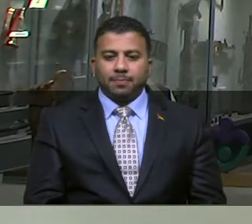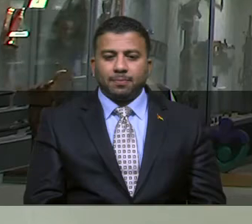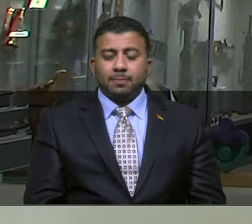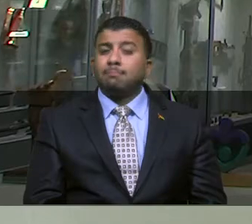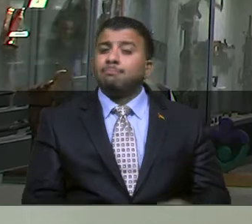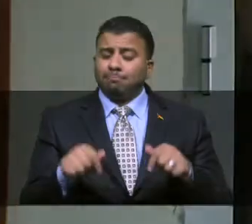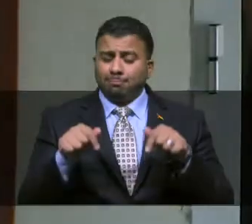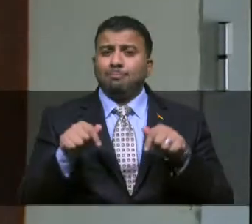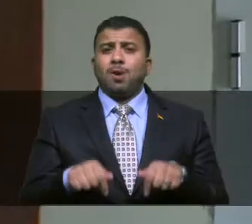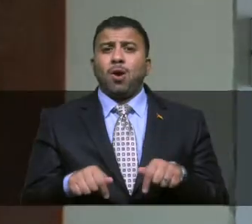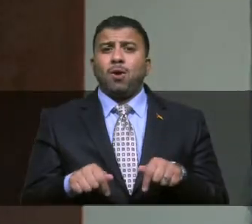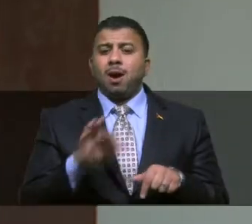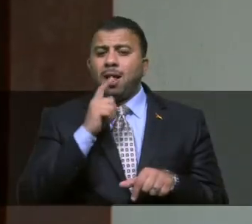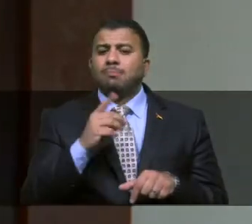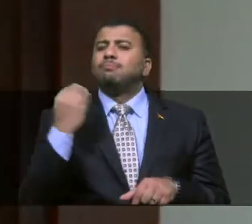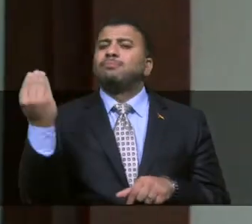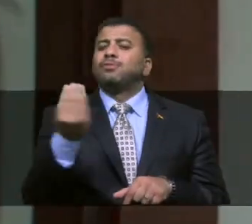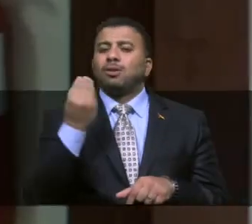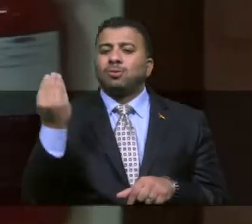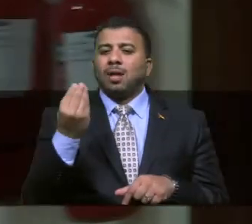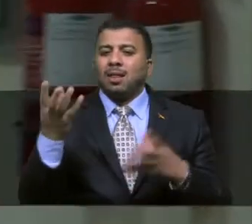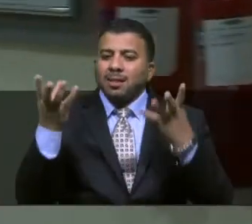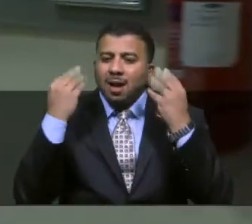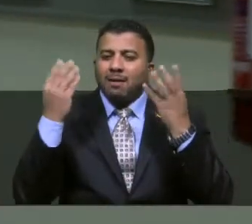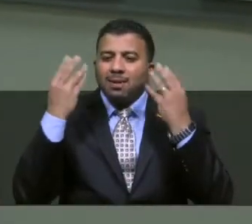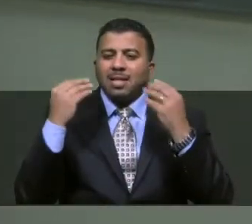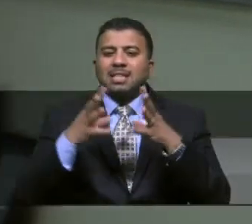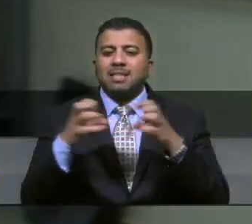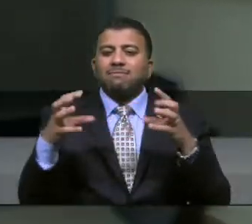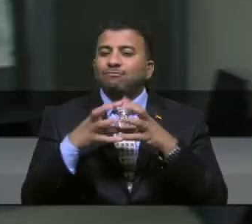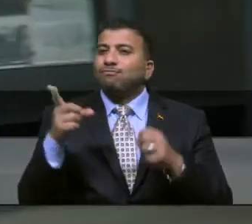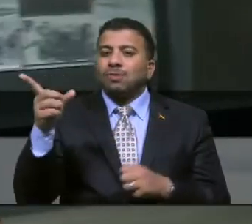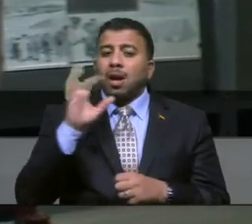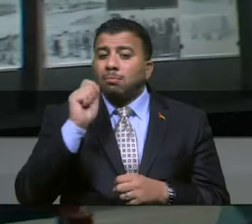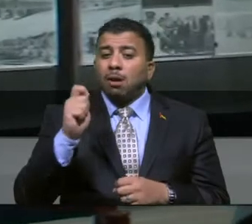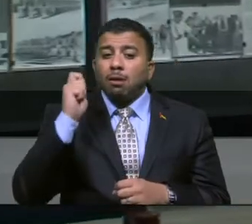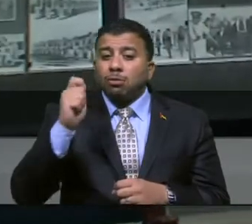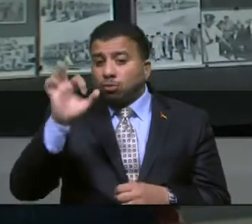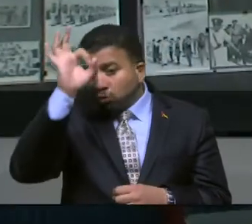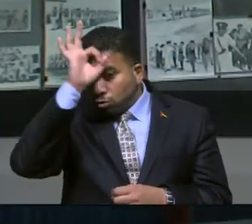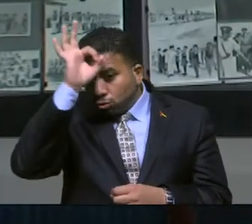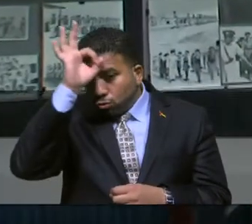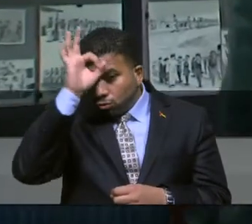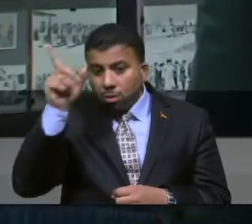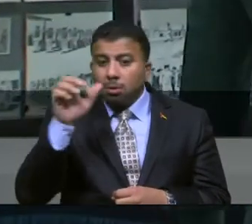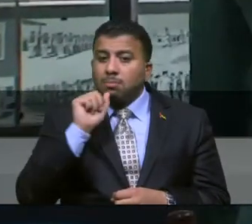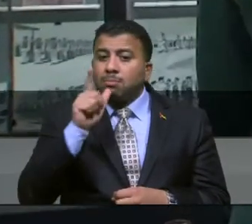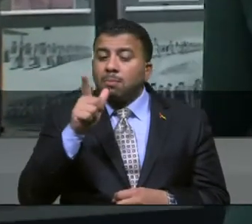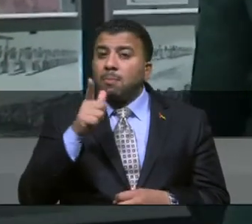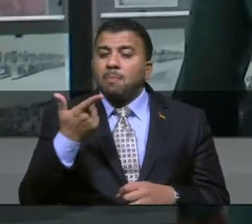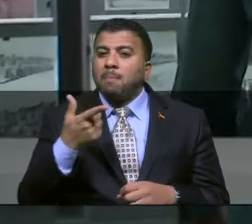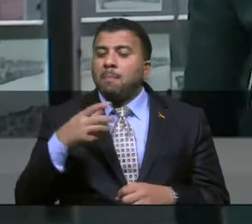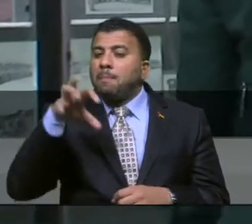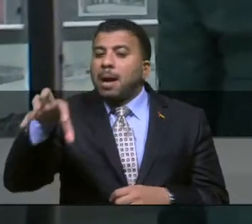ومن هنا كانت الجولة للتعرف على تفاصيل عنوانها توثيق شرطي بالزمان